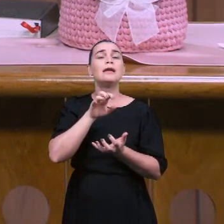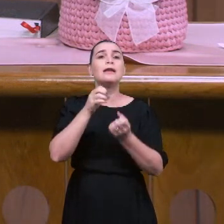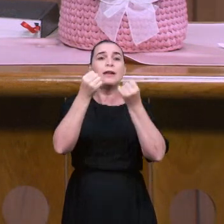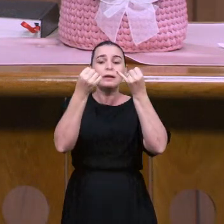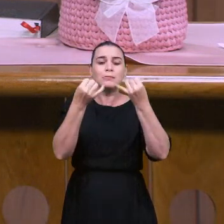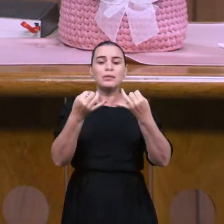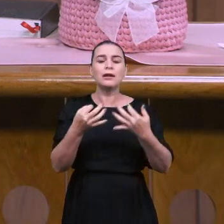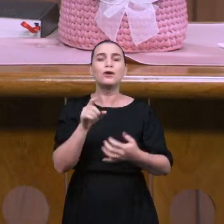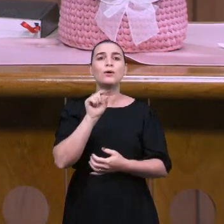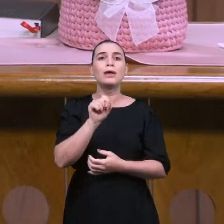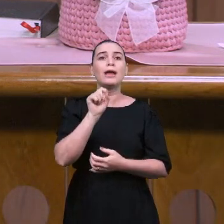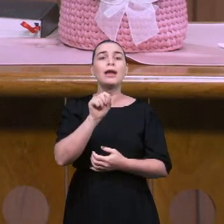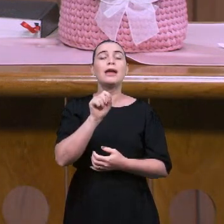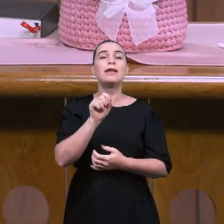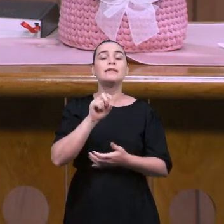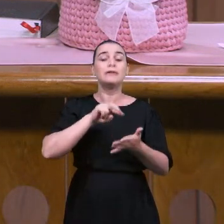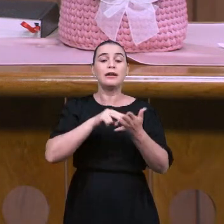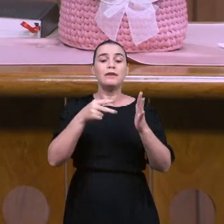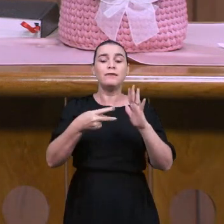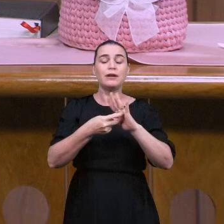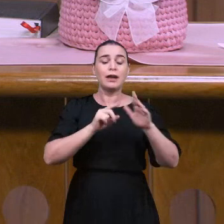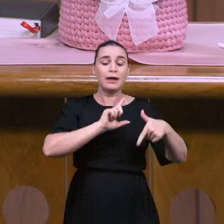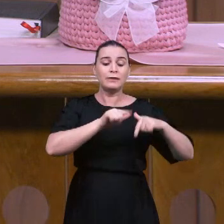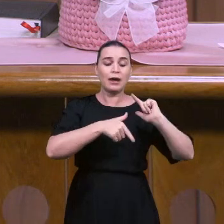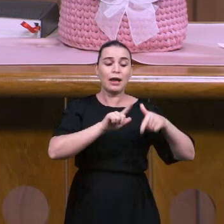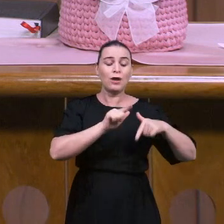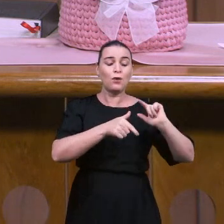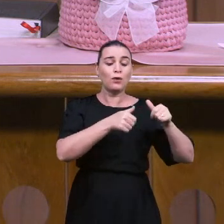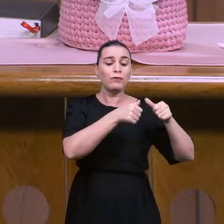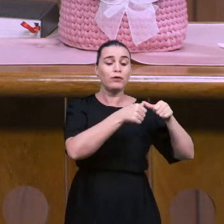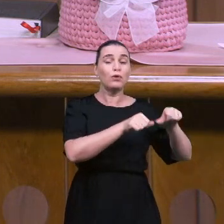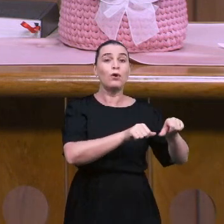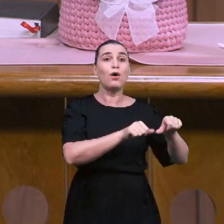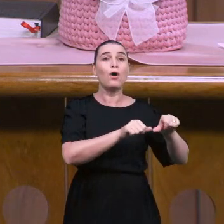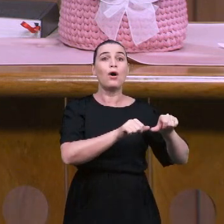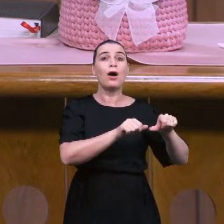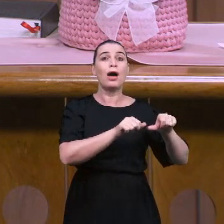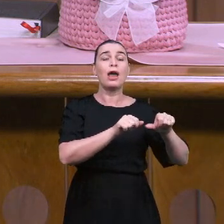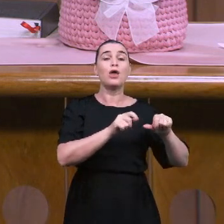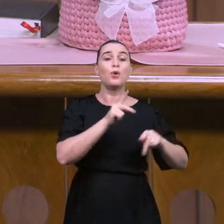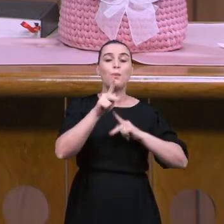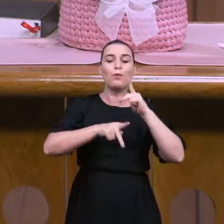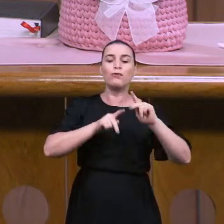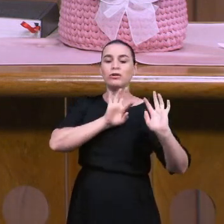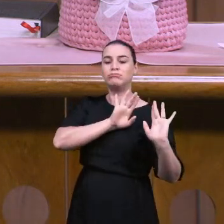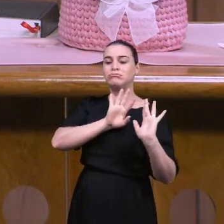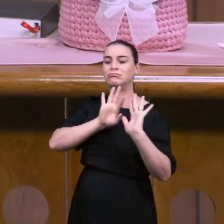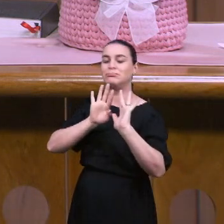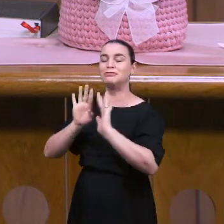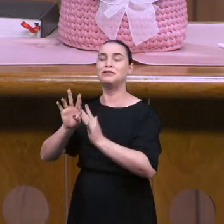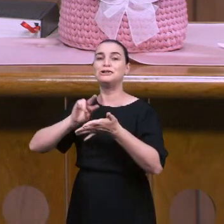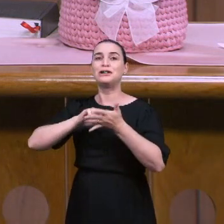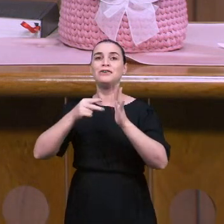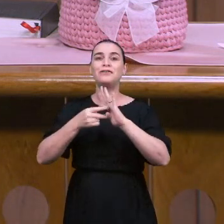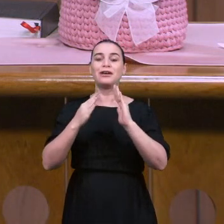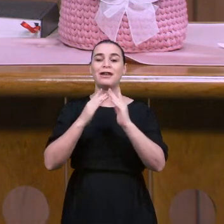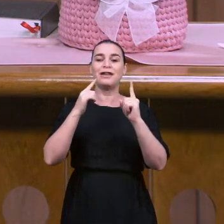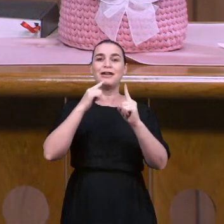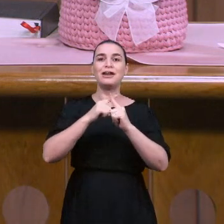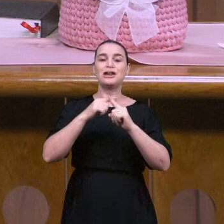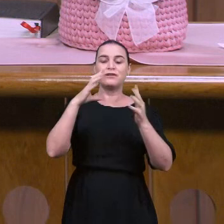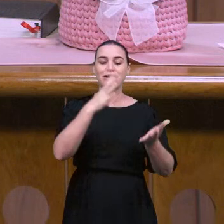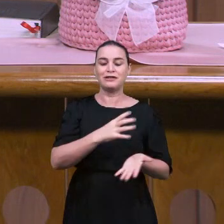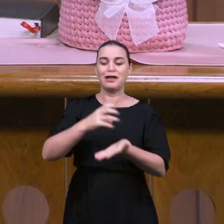cela parle à propos d'Israël qui va rester. L'Église va partir. L'histoire, elle continue. Mais les